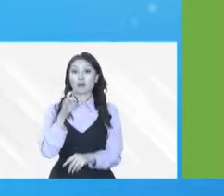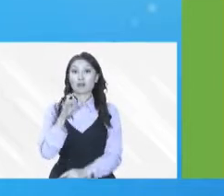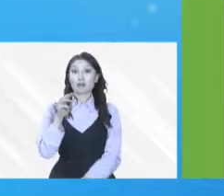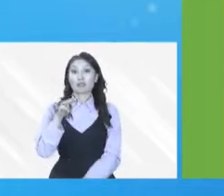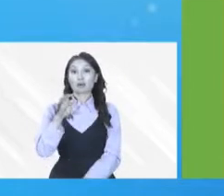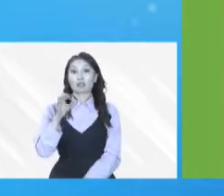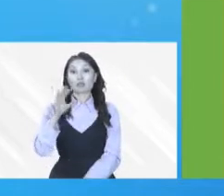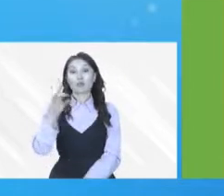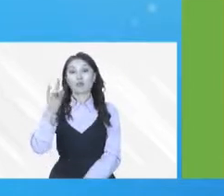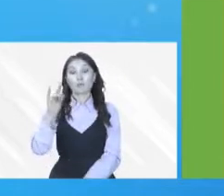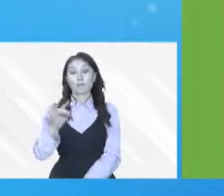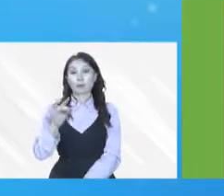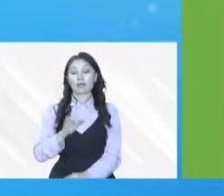хромосомы.